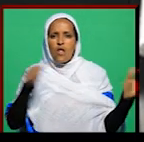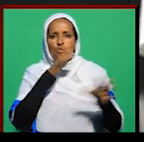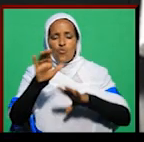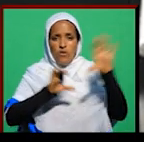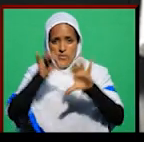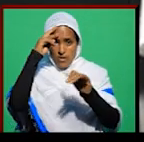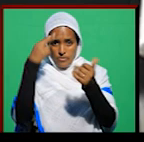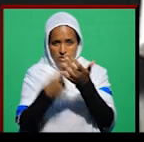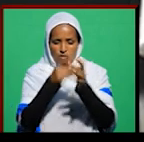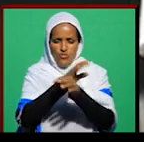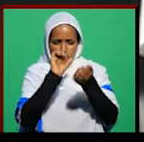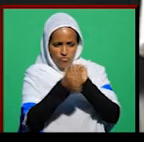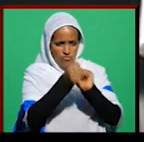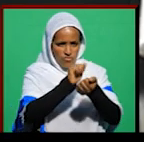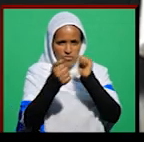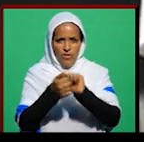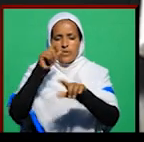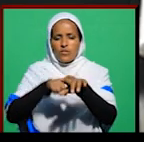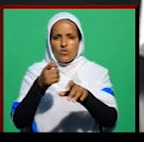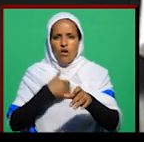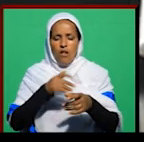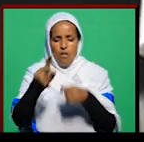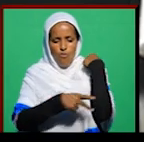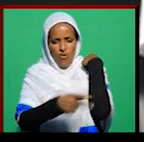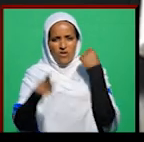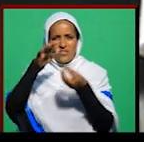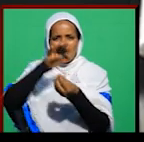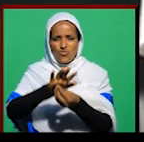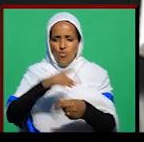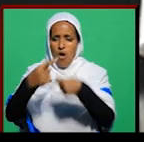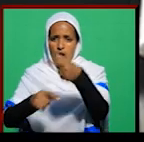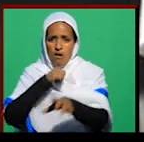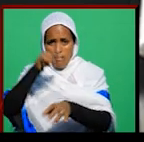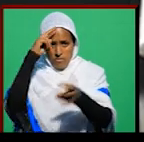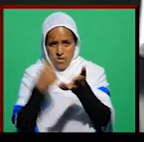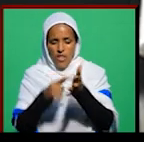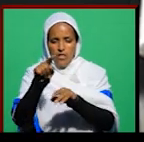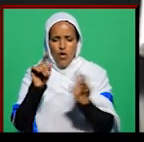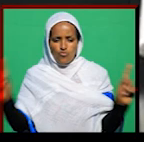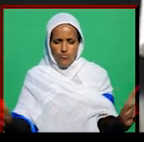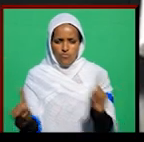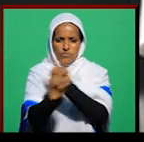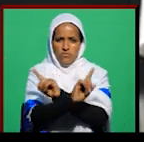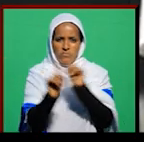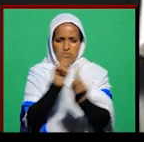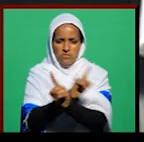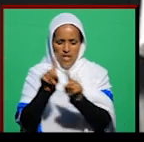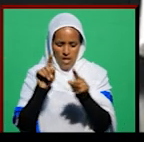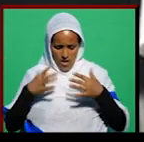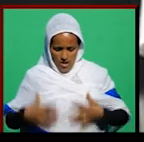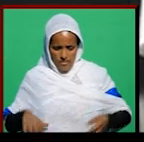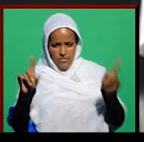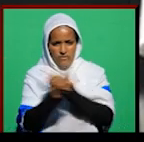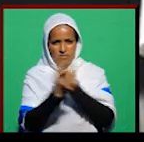እንዳይርቁ ለማድረግ ብሎ ነው እሱ ራሱን እየቀያየረ በጊዜው የነበረው የፖለቲካ ተጽዕኖ ስላላራምደው ራሱን እየቀያየረ